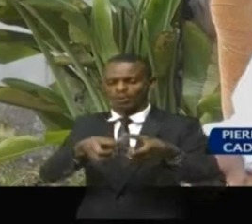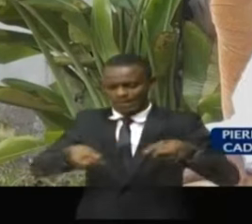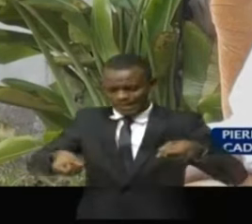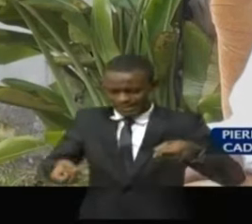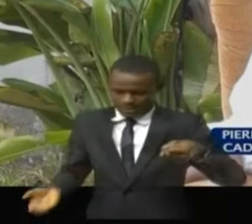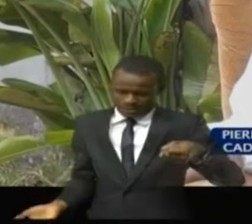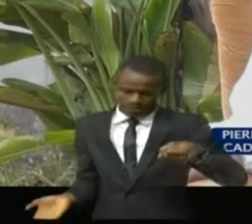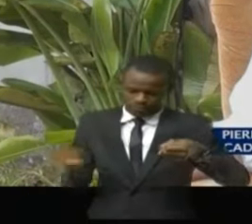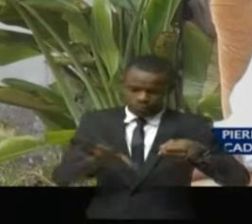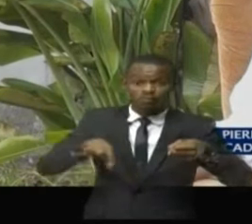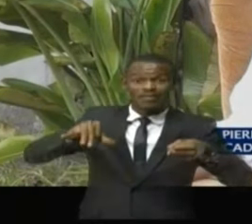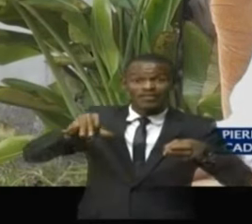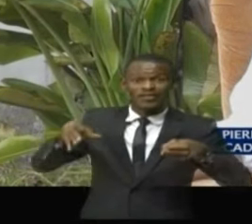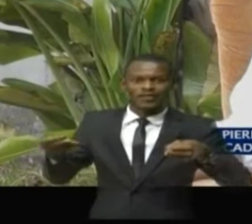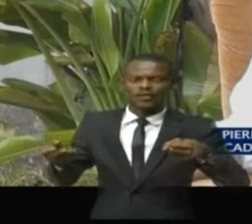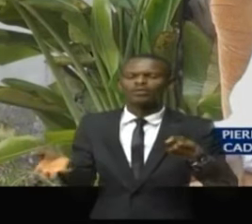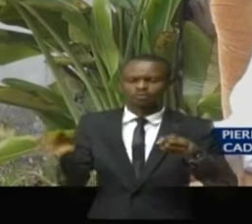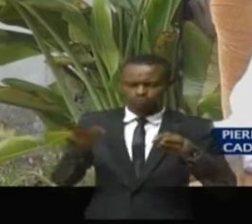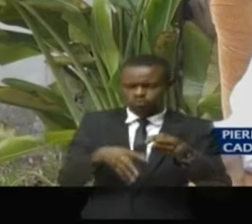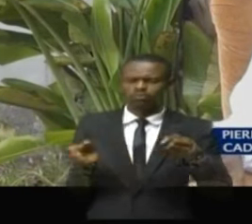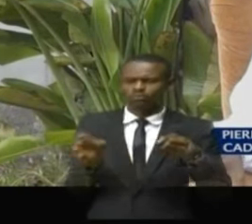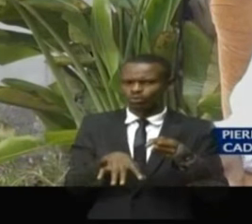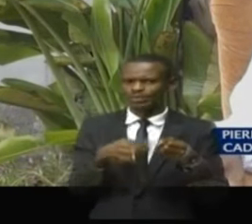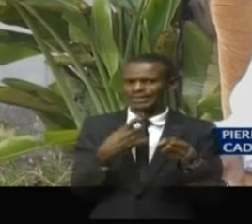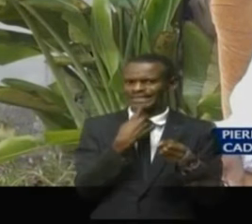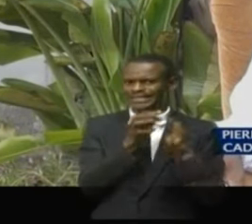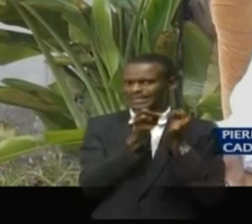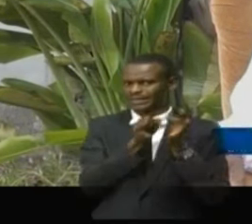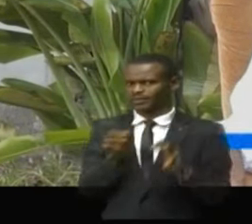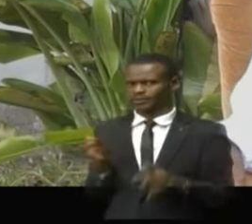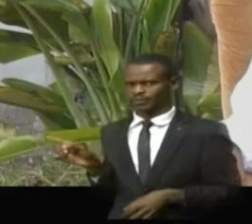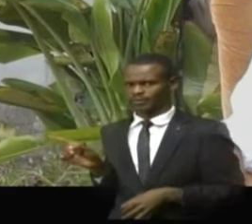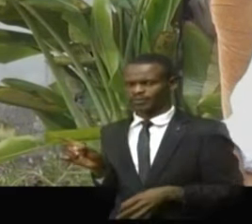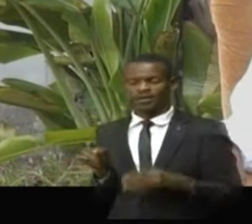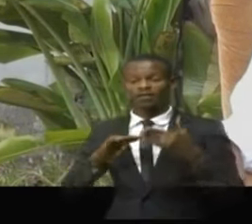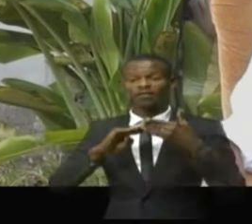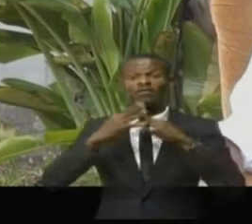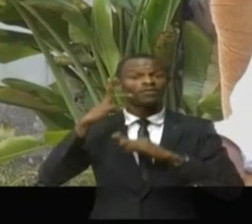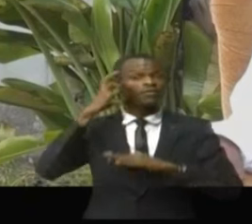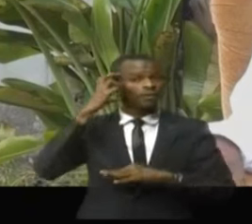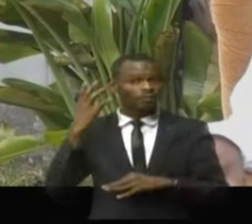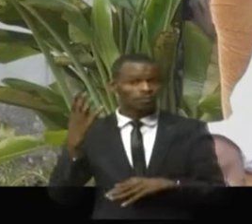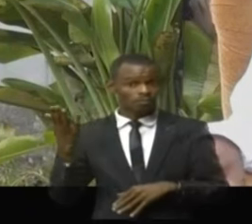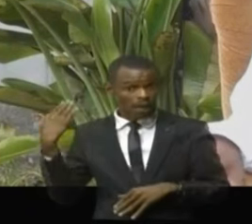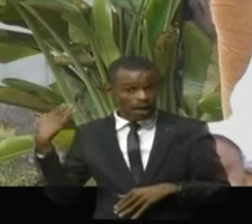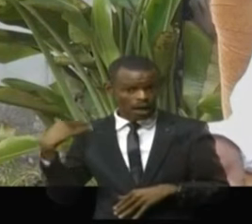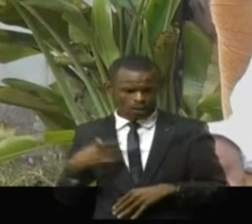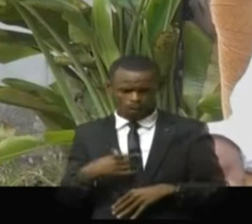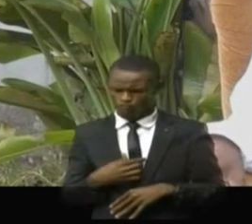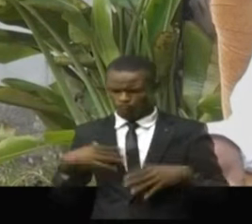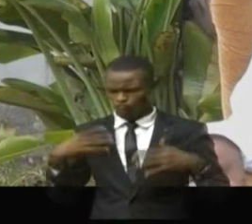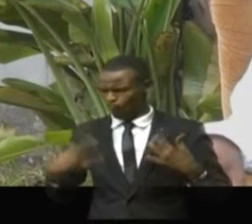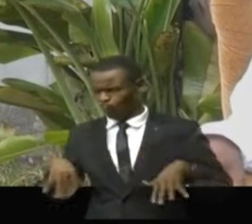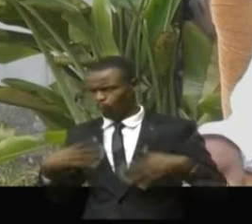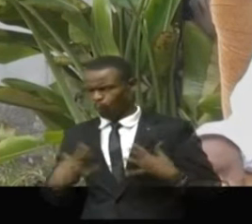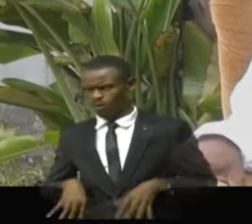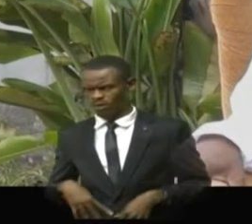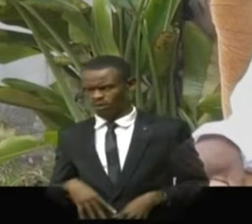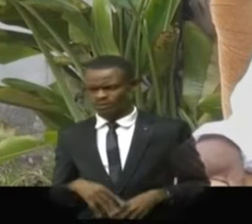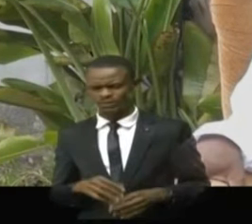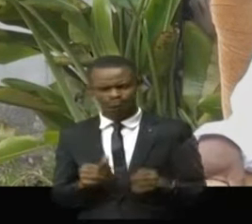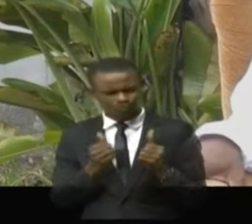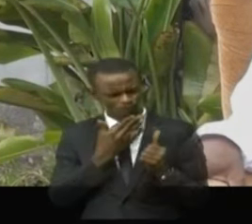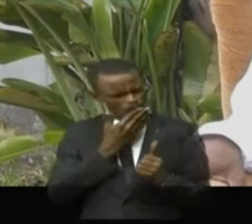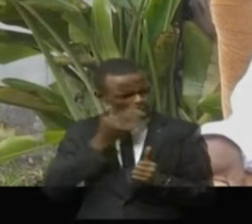fierté du Kasaïen. Nous avons beaucoup de choses à déplorer. La ville est entourée de beaucoup